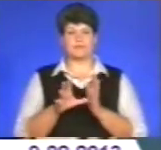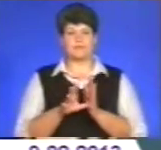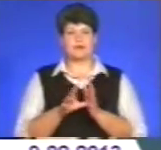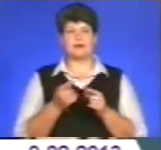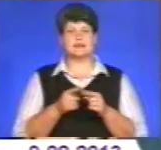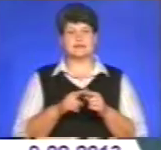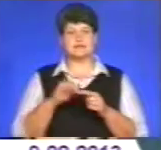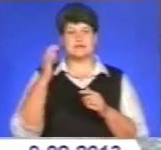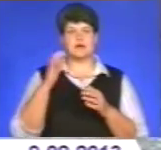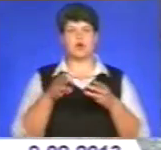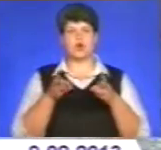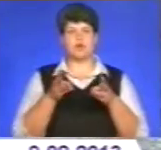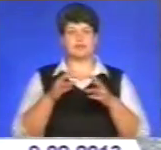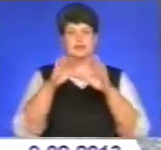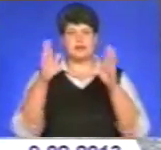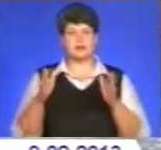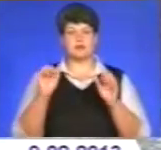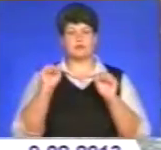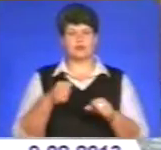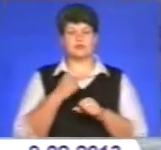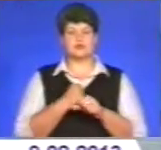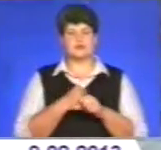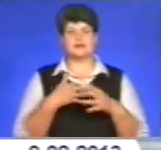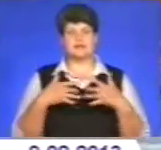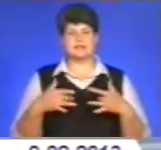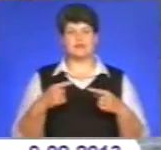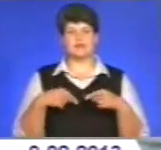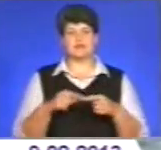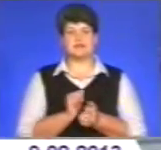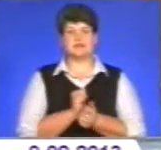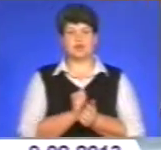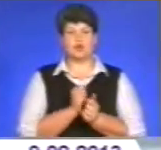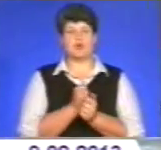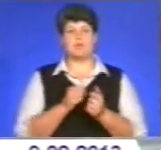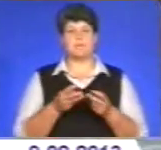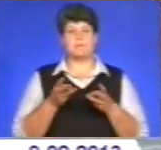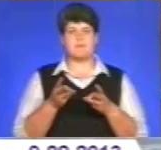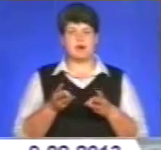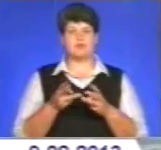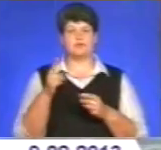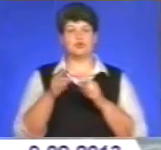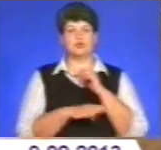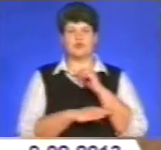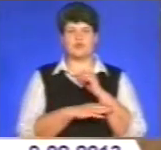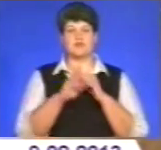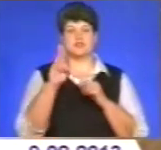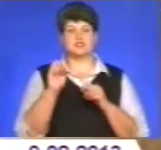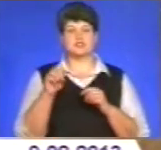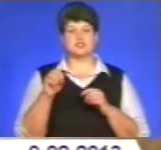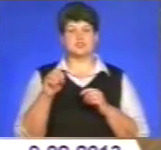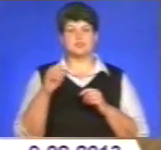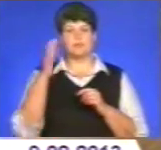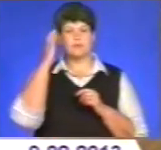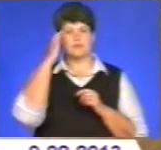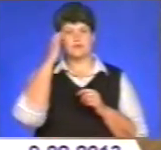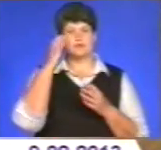Це котельні, які можуть працювати на різних видах твердого палива – дрова, щепа, торф, а також на газі. Використання